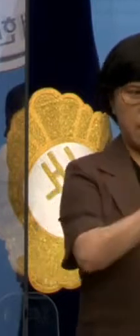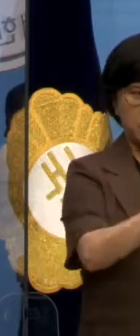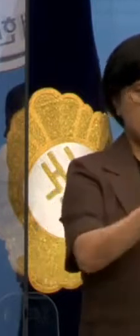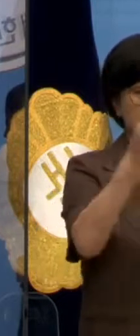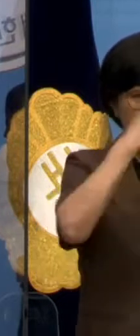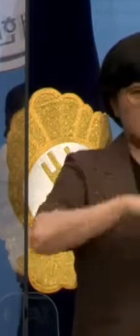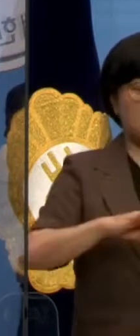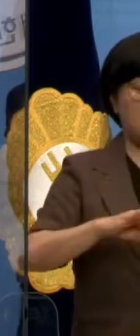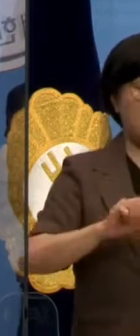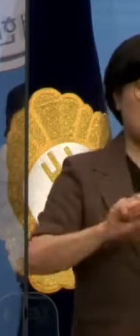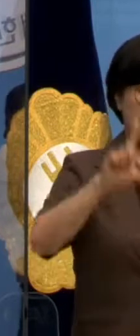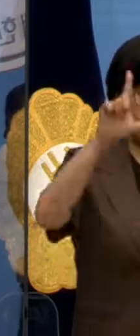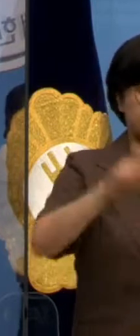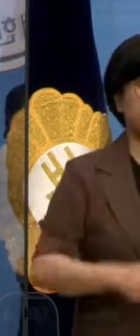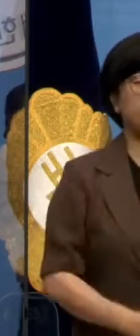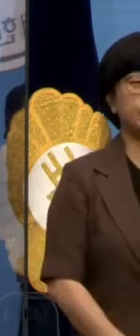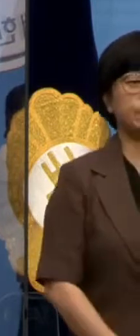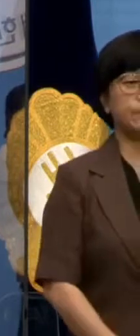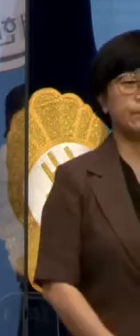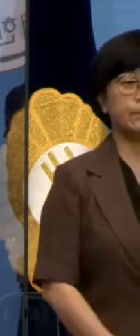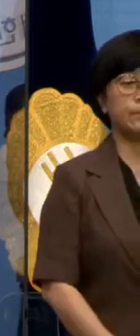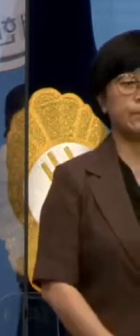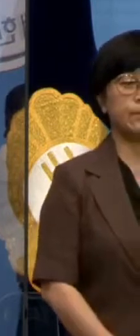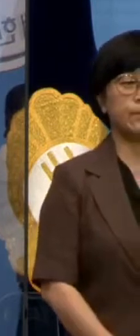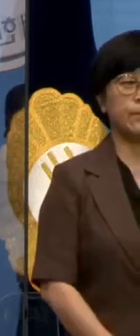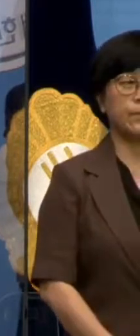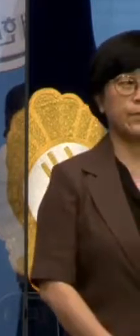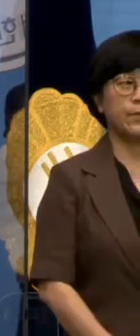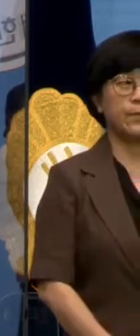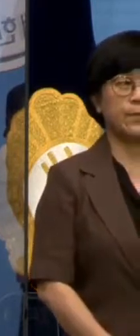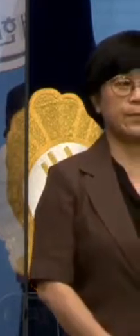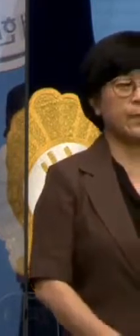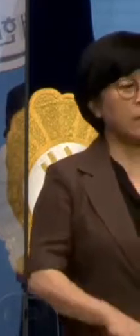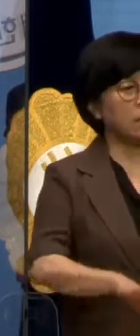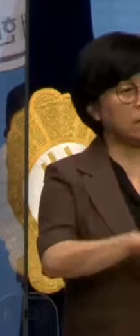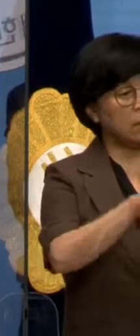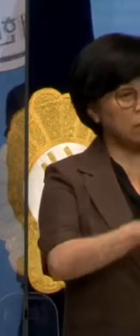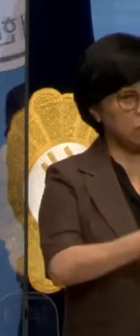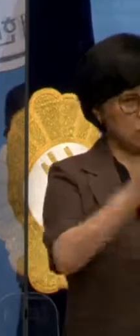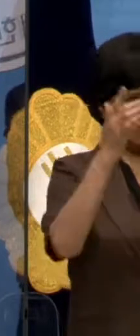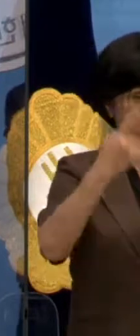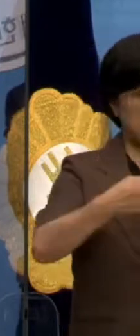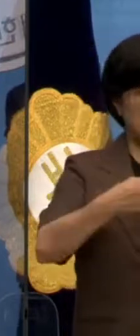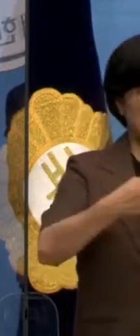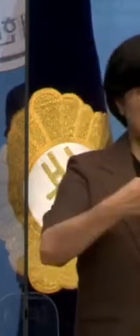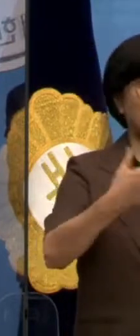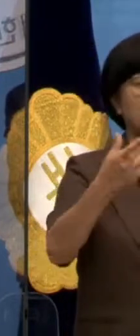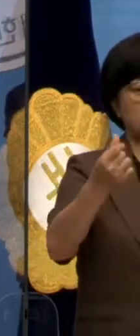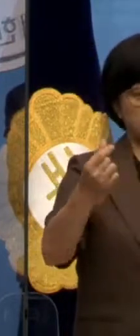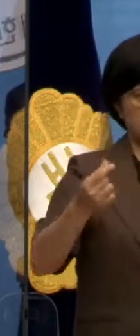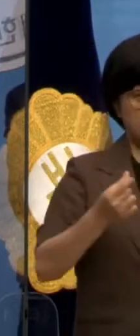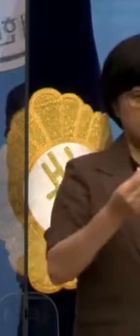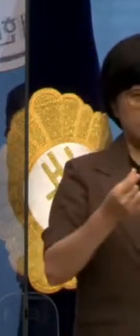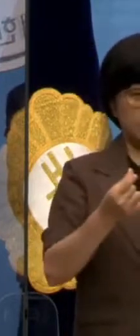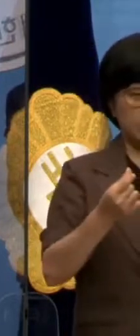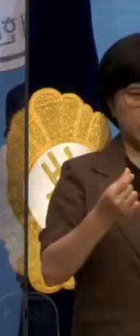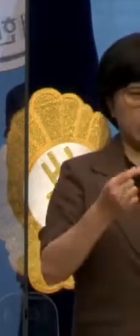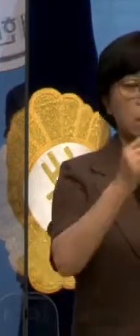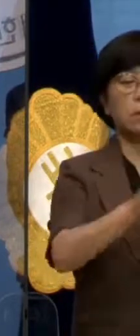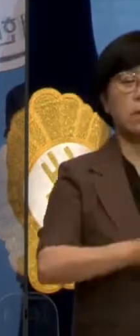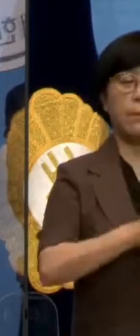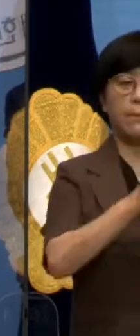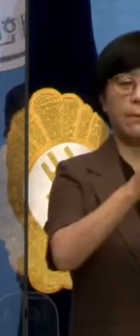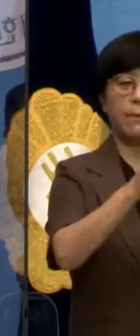편익이 훨씬 큽니다. 이는 다른 도시들도 크게 다르지 않습니다. 이